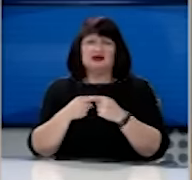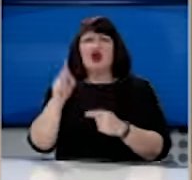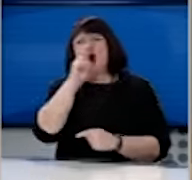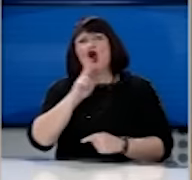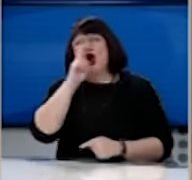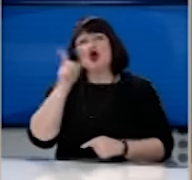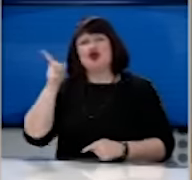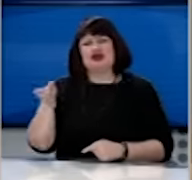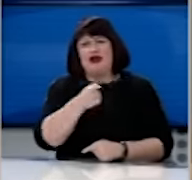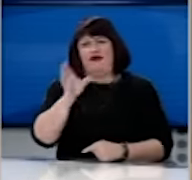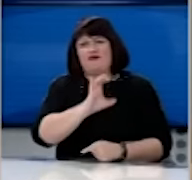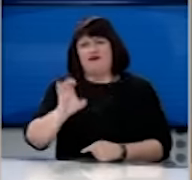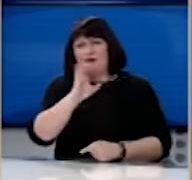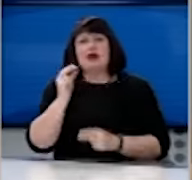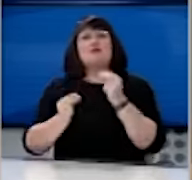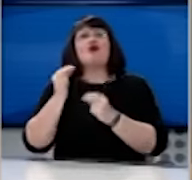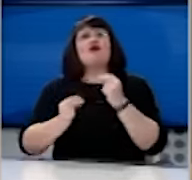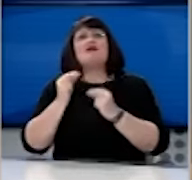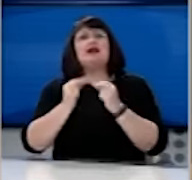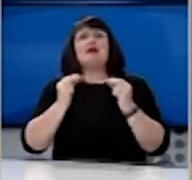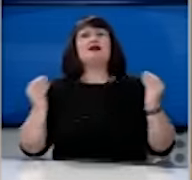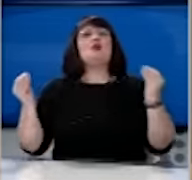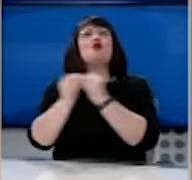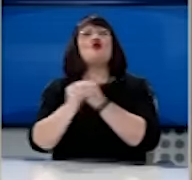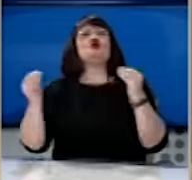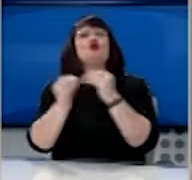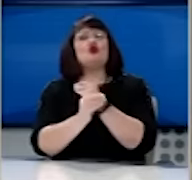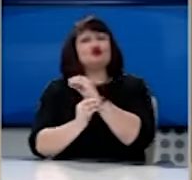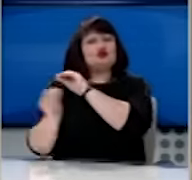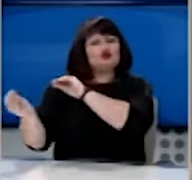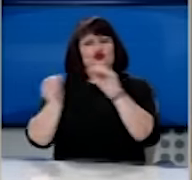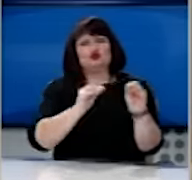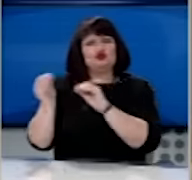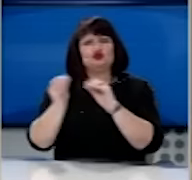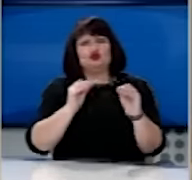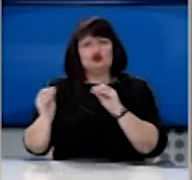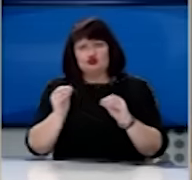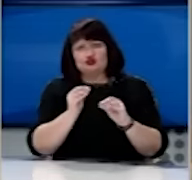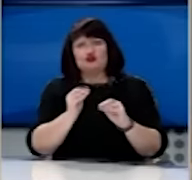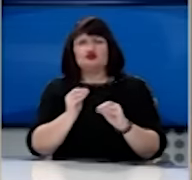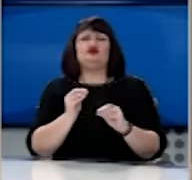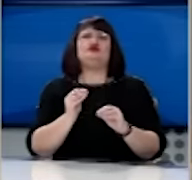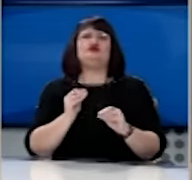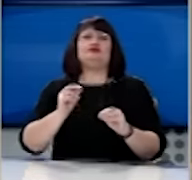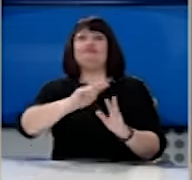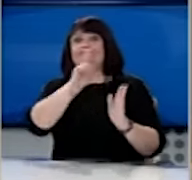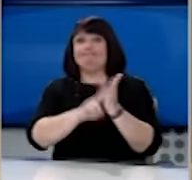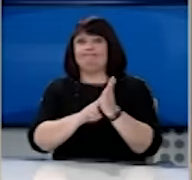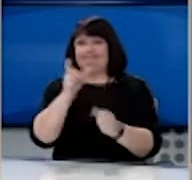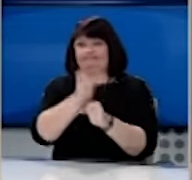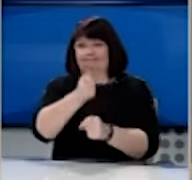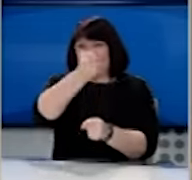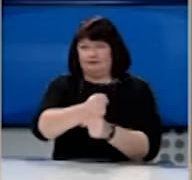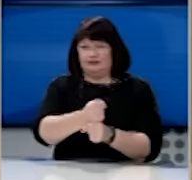Δύσης-Ρωσίας, τα προβλήματα στην εφοδιαστική αλυσίδα που εμφανίστηκαν μετά τα lockdown, τον εμπορικό